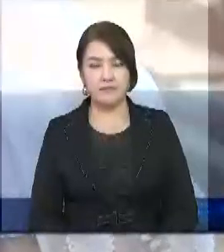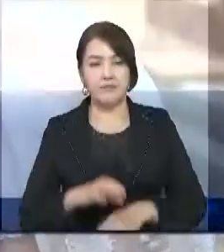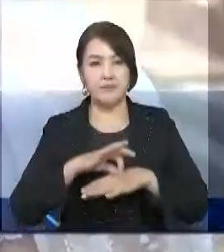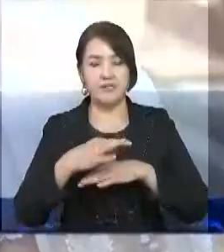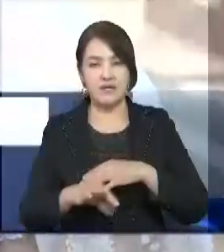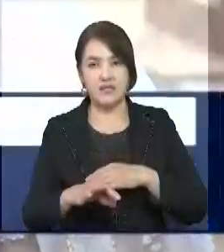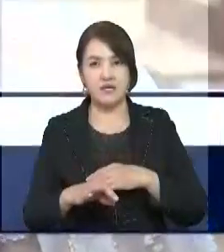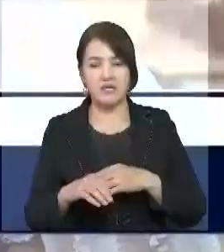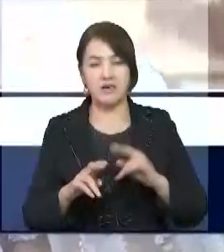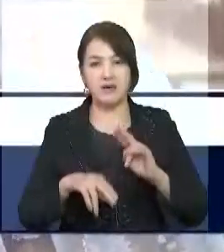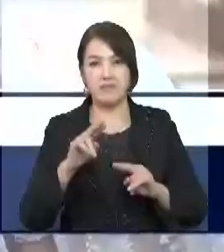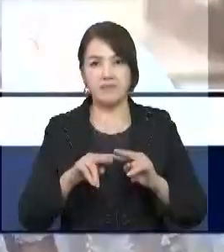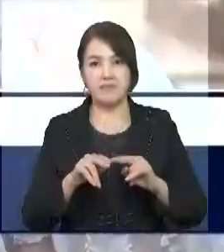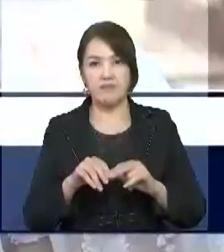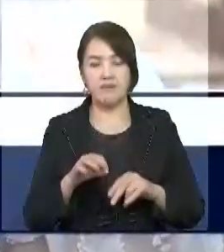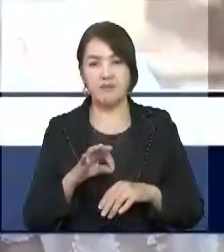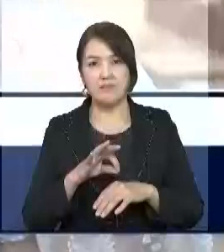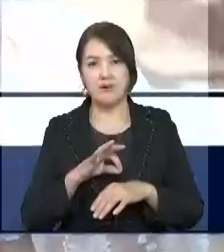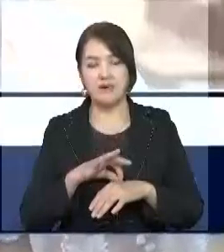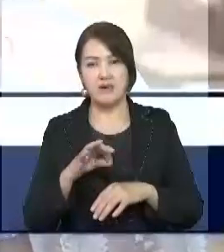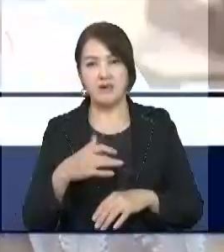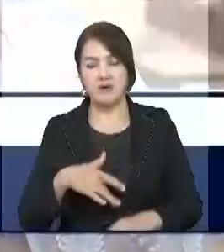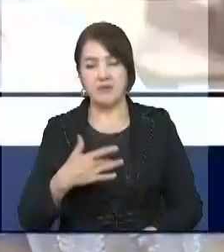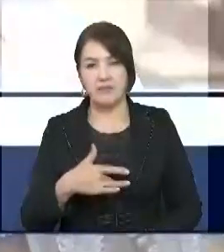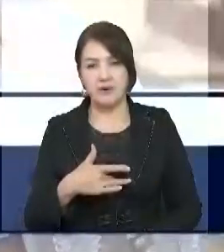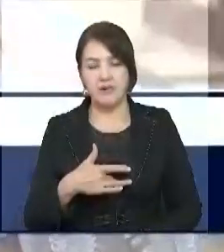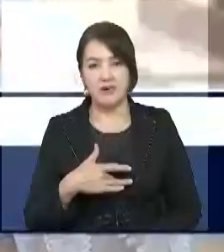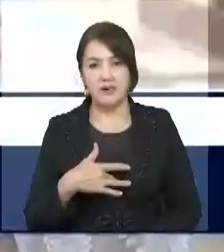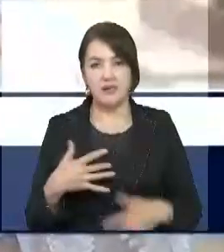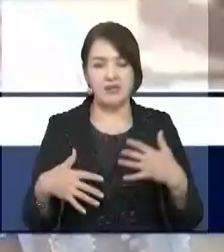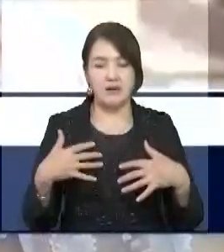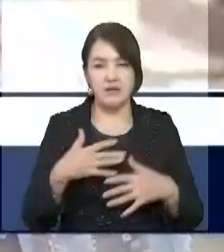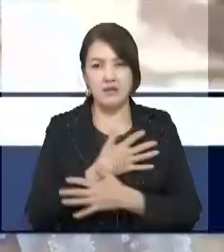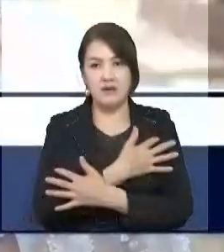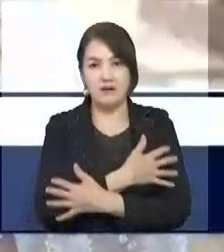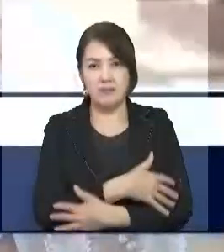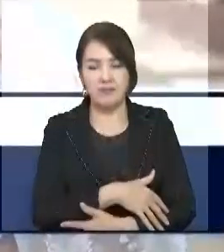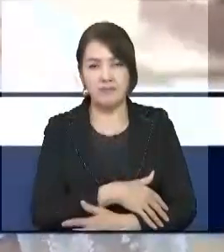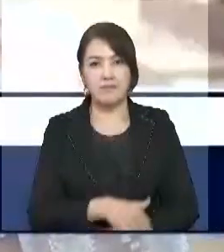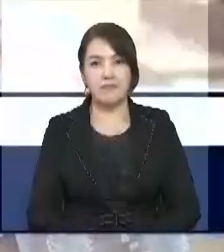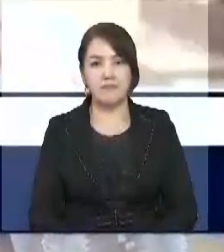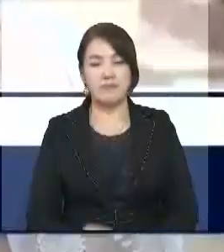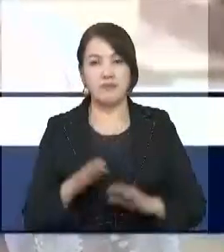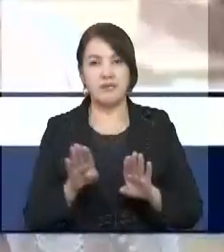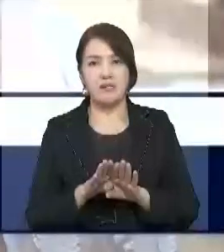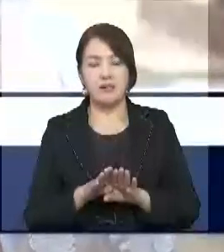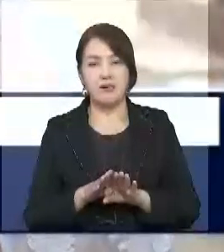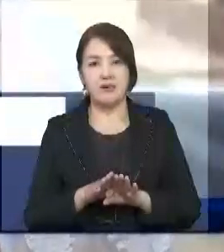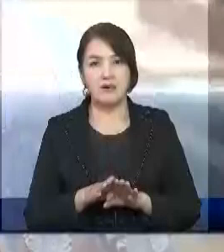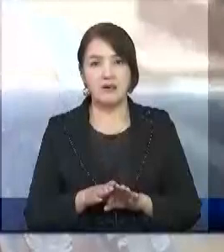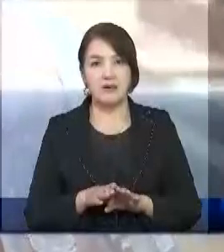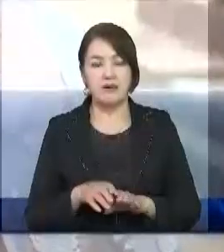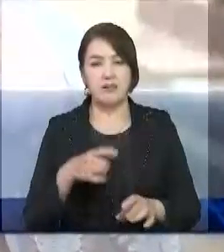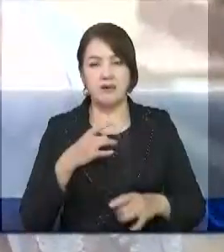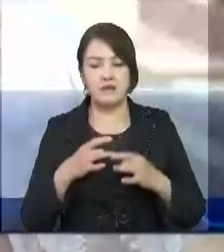Заболевание характеризуется острой интоксикацией, лихорадкой, также поражение